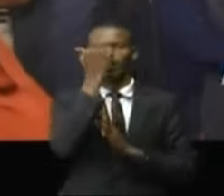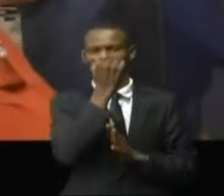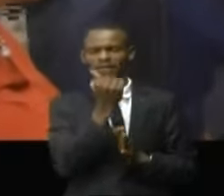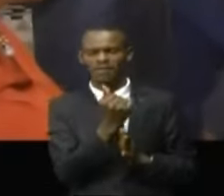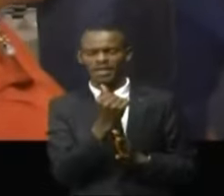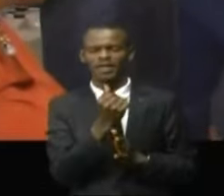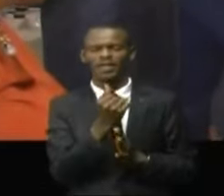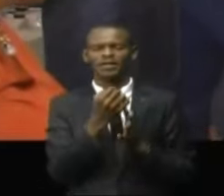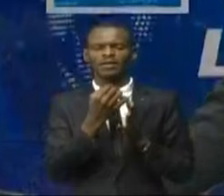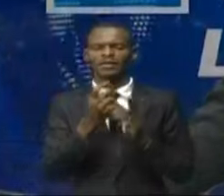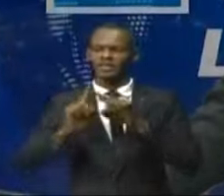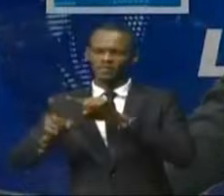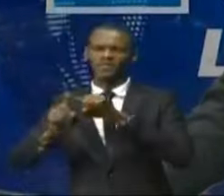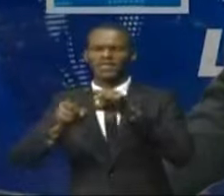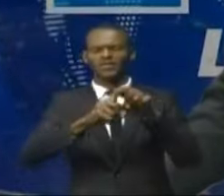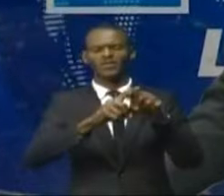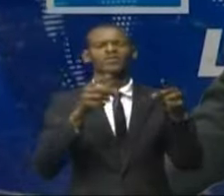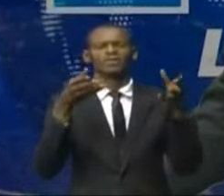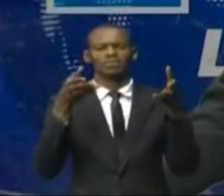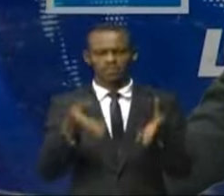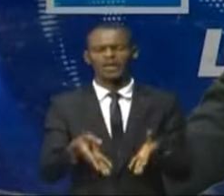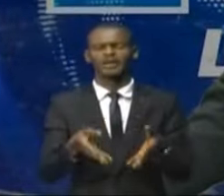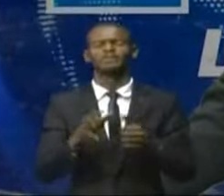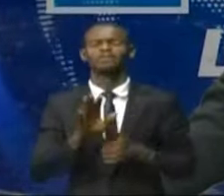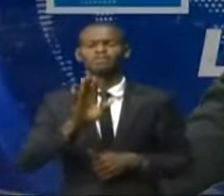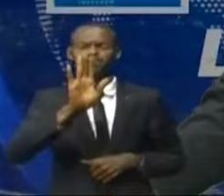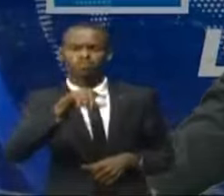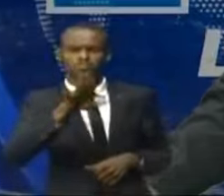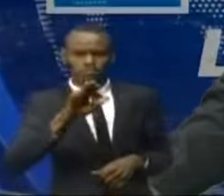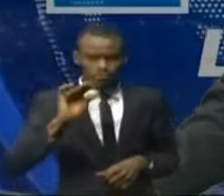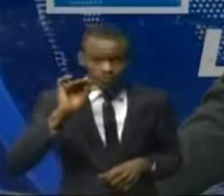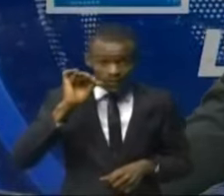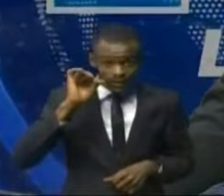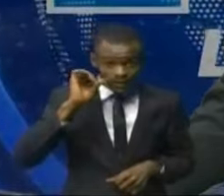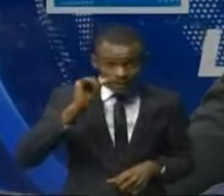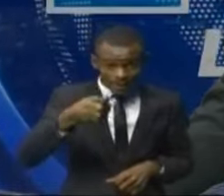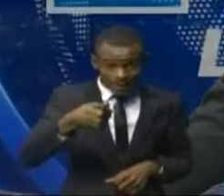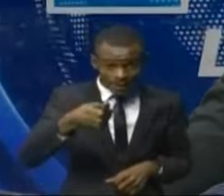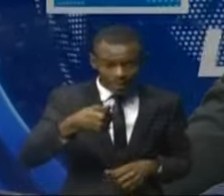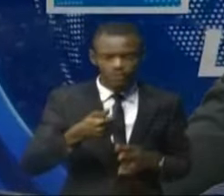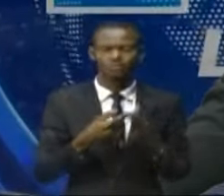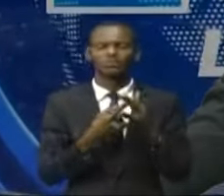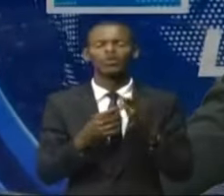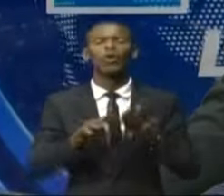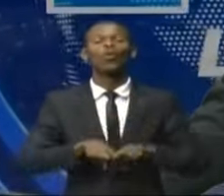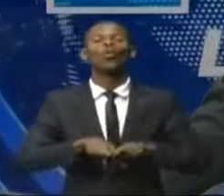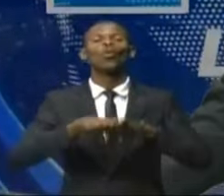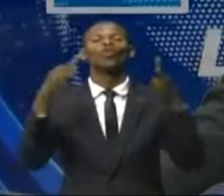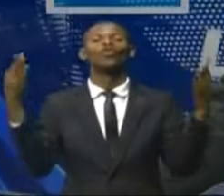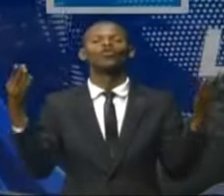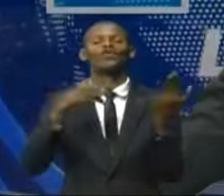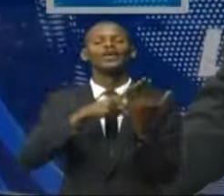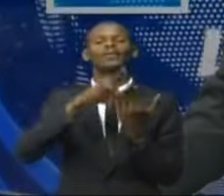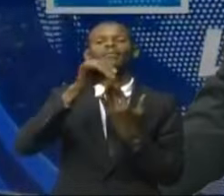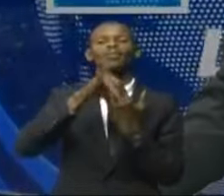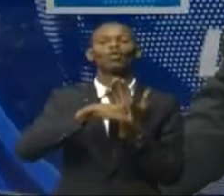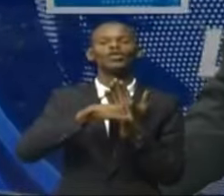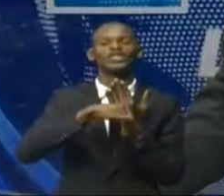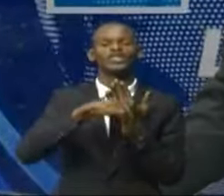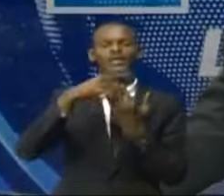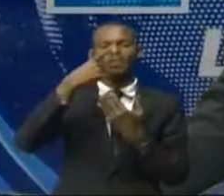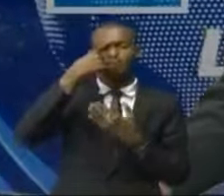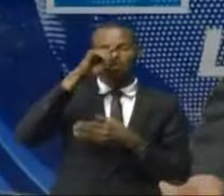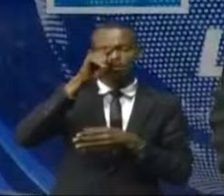capacités notamment. Ce demain que sera lancé le projet de développement de la chaîne de valeur de manioc en